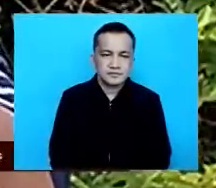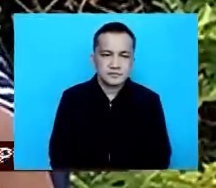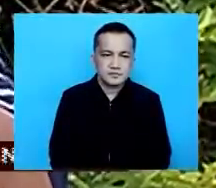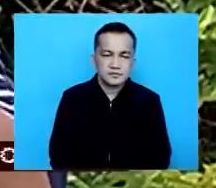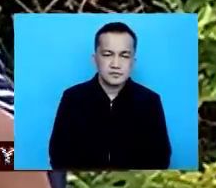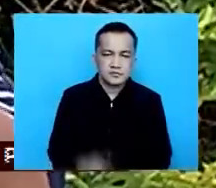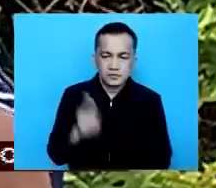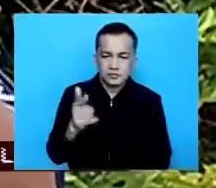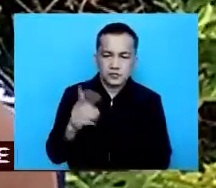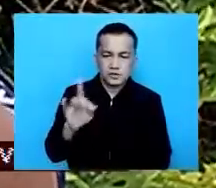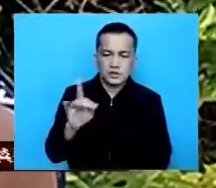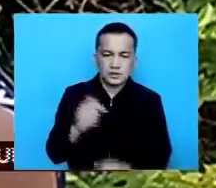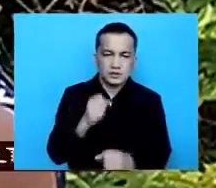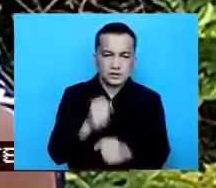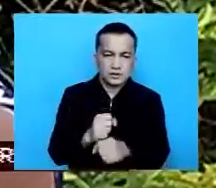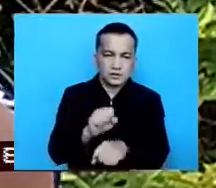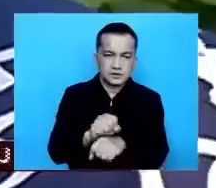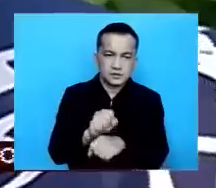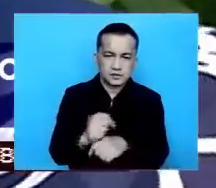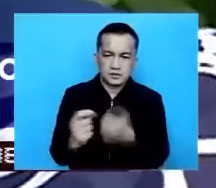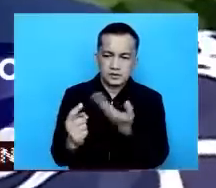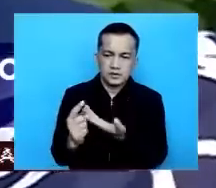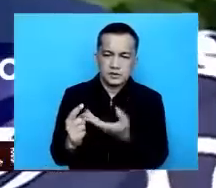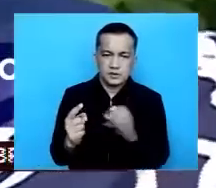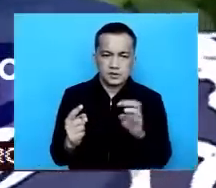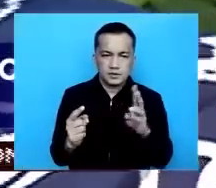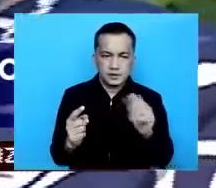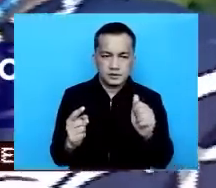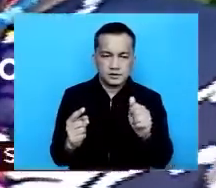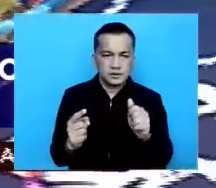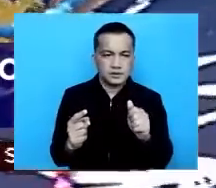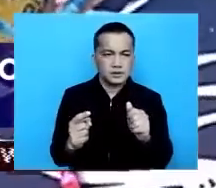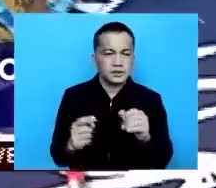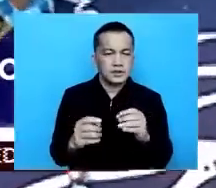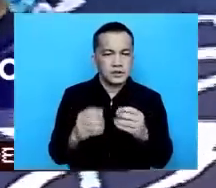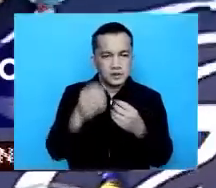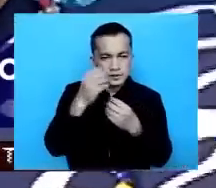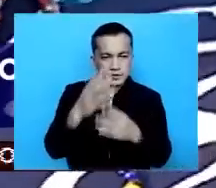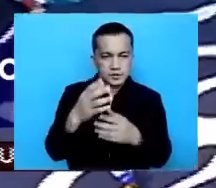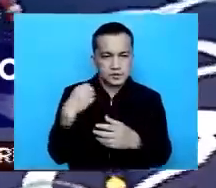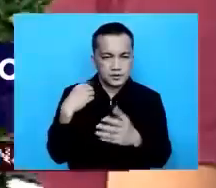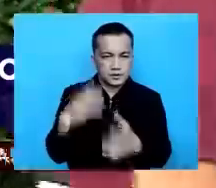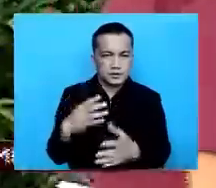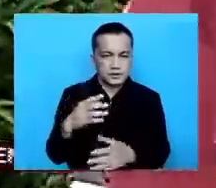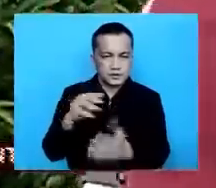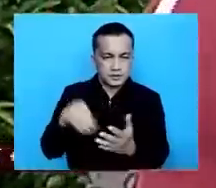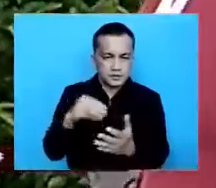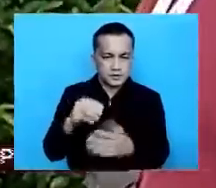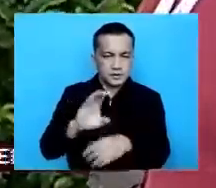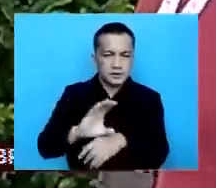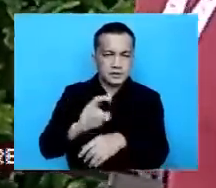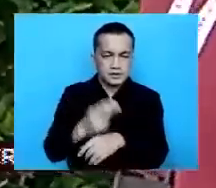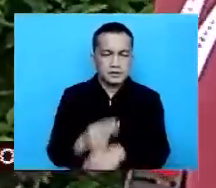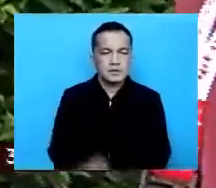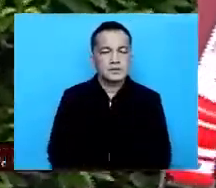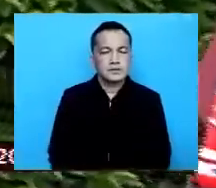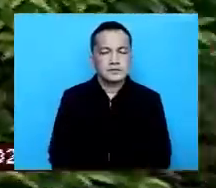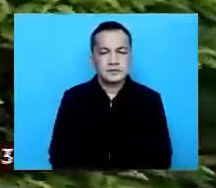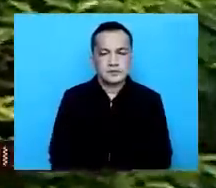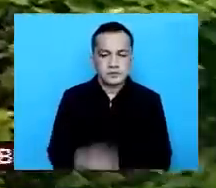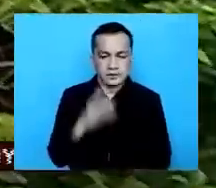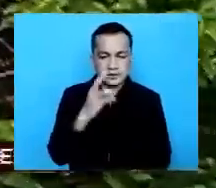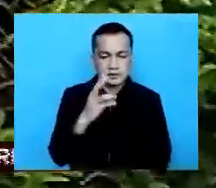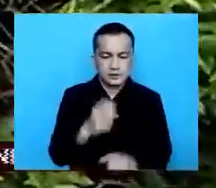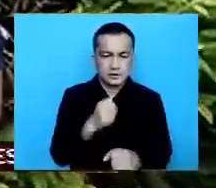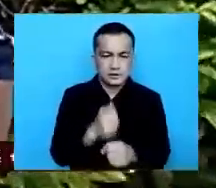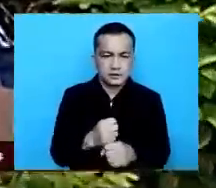25 taon na nagtatrabaho si Carmelita Terrado bilang information officer sa Mandaluyong City Hall. May 6 na taon pa siya bago maabot